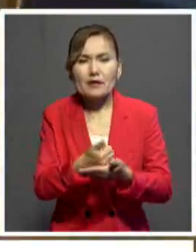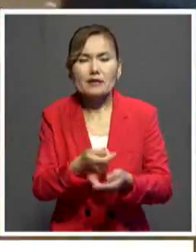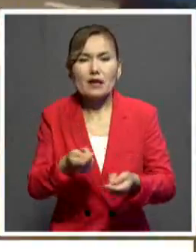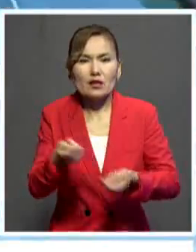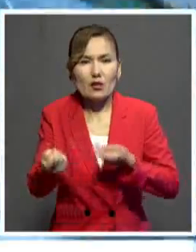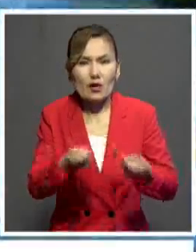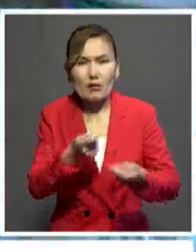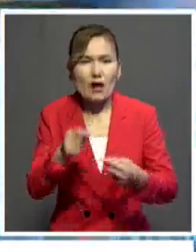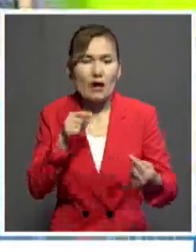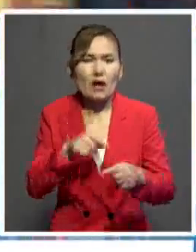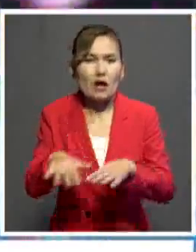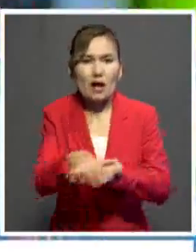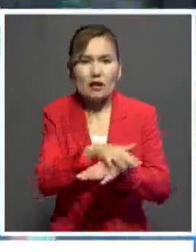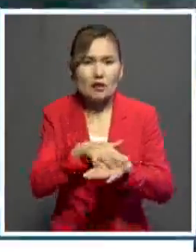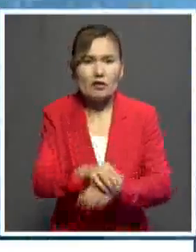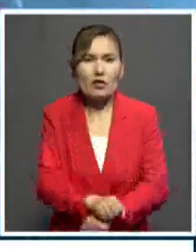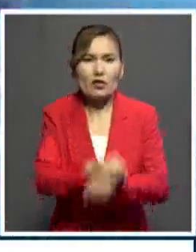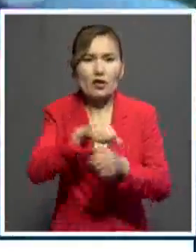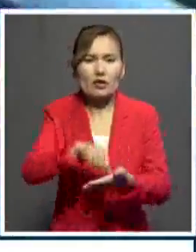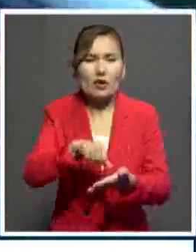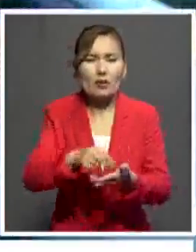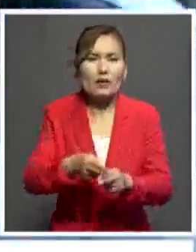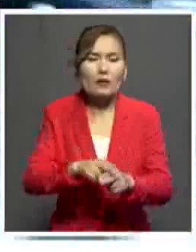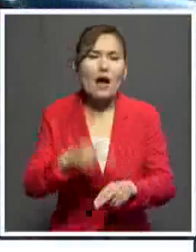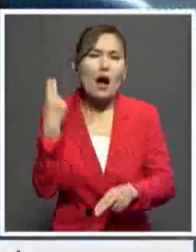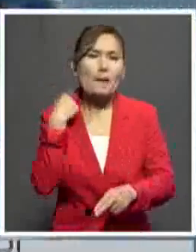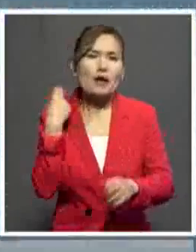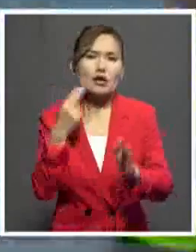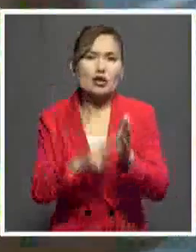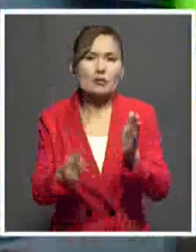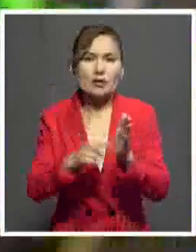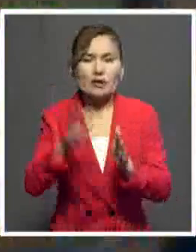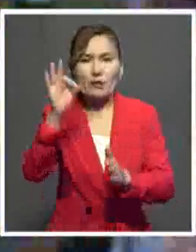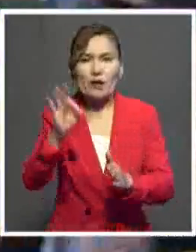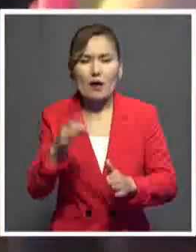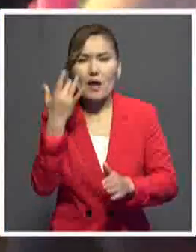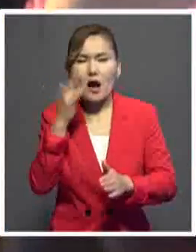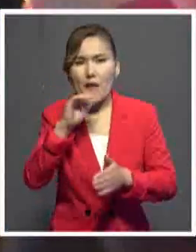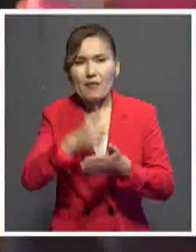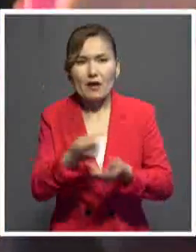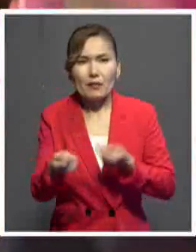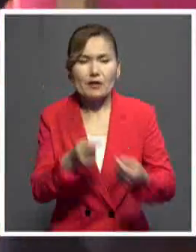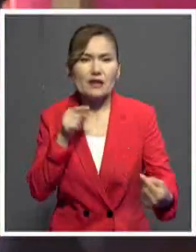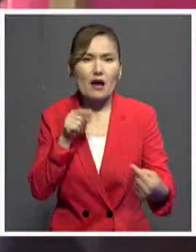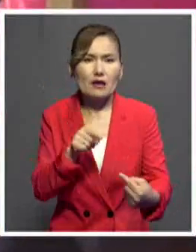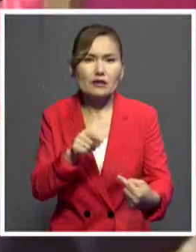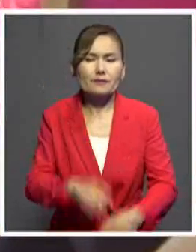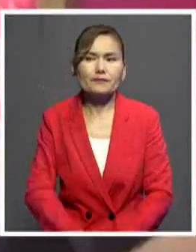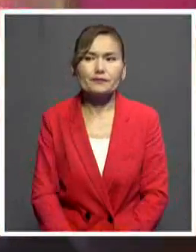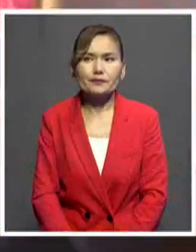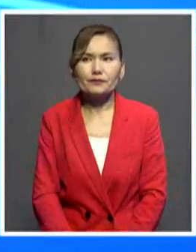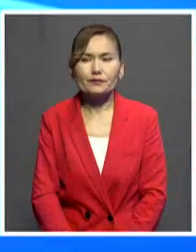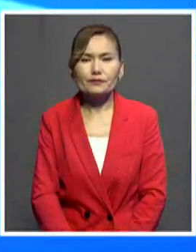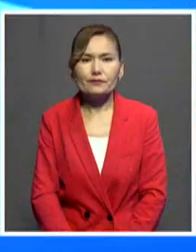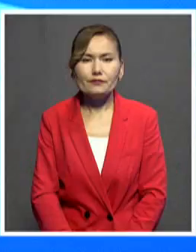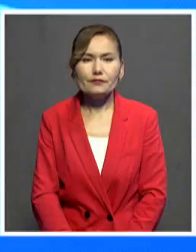YouGov компаниясы жүргізген сауалнама қорытындысына жүгінсек, британдықтардың 77% Дональд Трампты қолдамайтындықтарын айтқан.